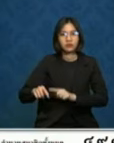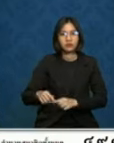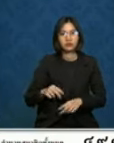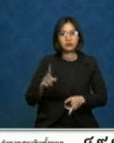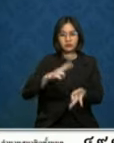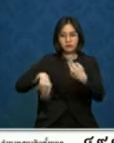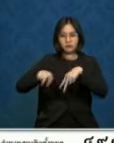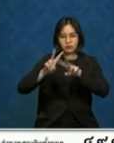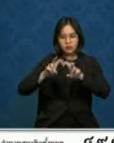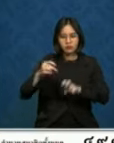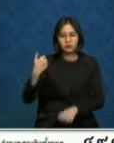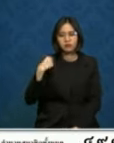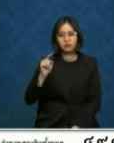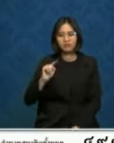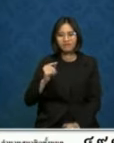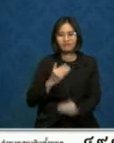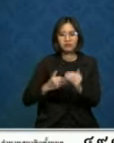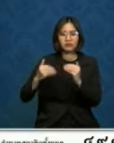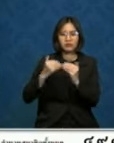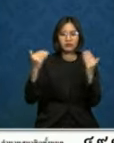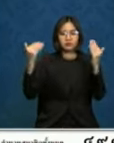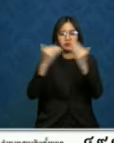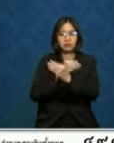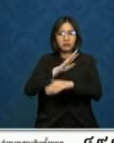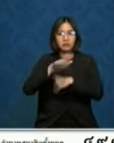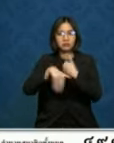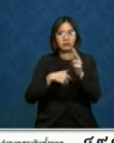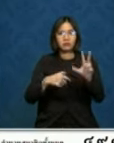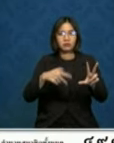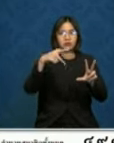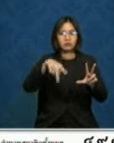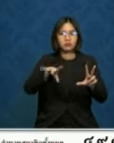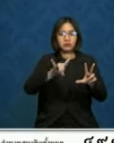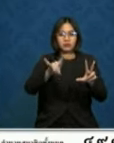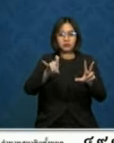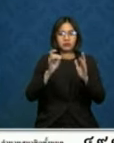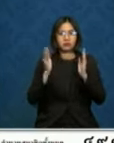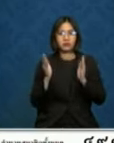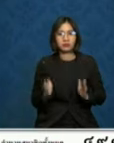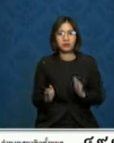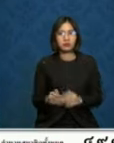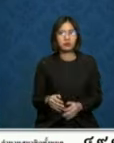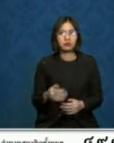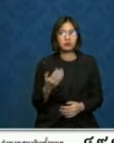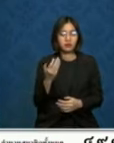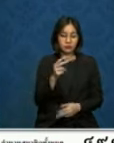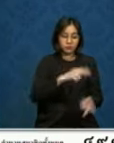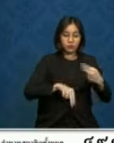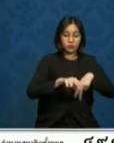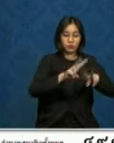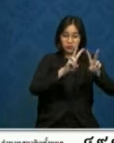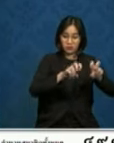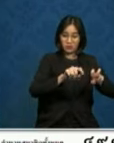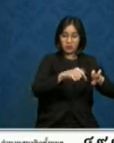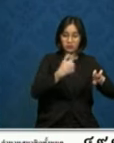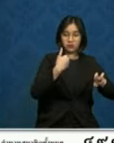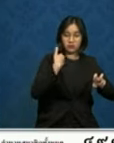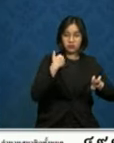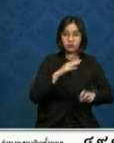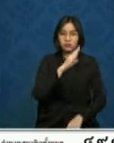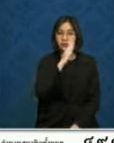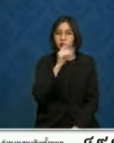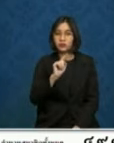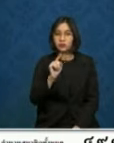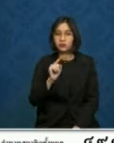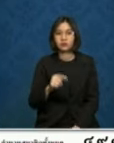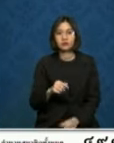เองเขาพบว่ามีการสวมสิทธิ์ทั้งหมด 3,800 รายครับท่านประธานนี่แค่ที่ตรวจสอบพบกันเองนะครับถ้า